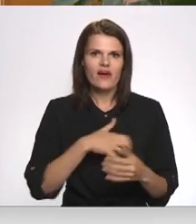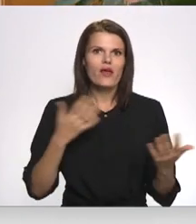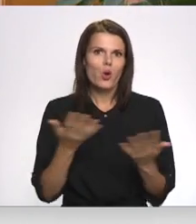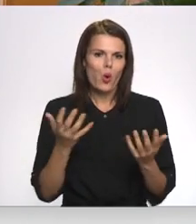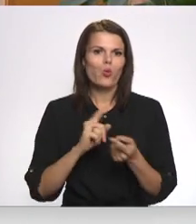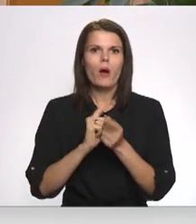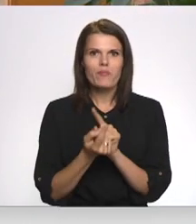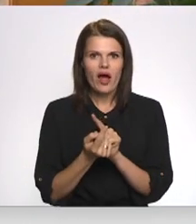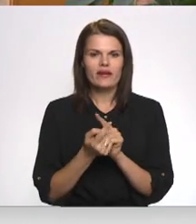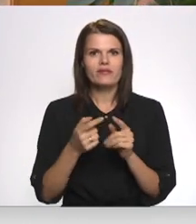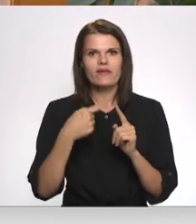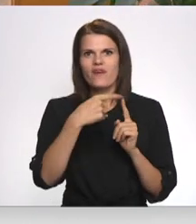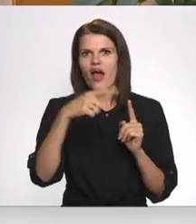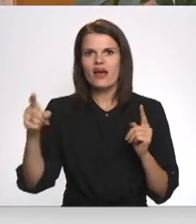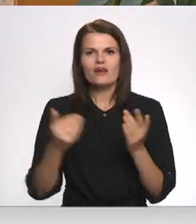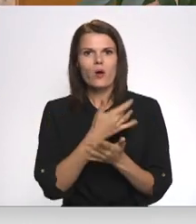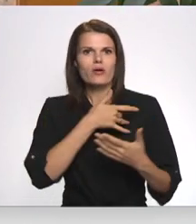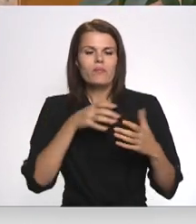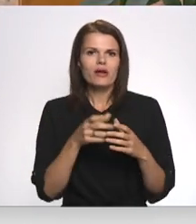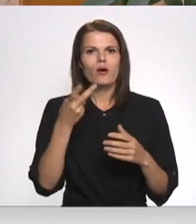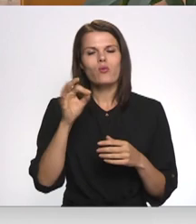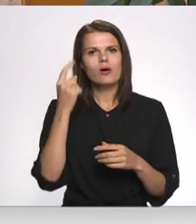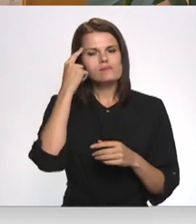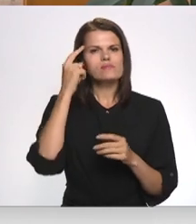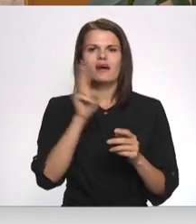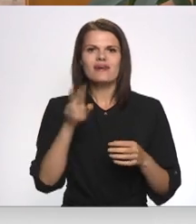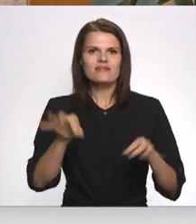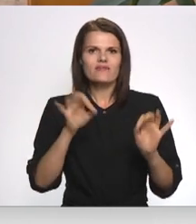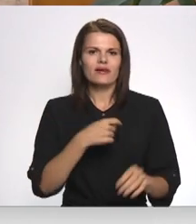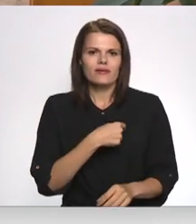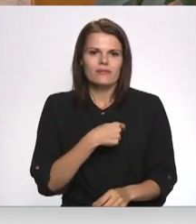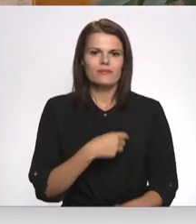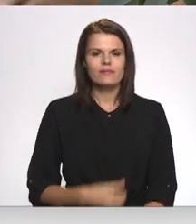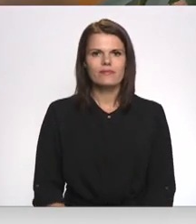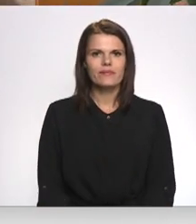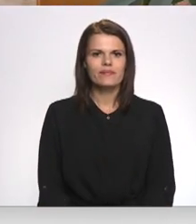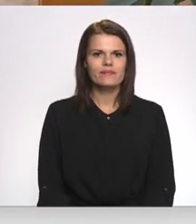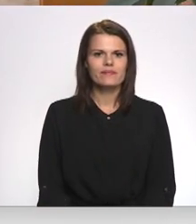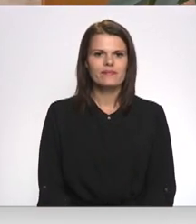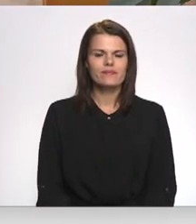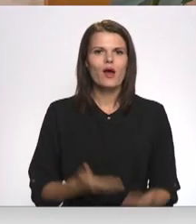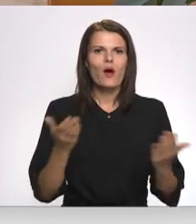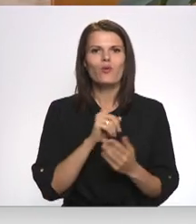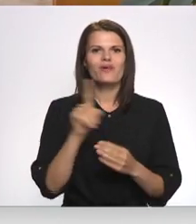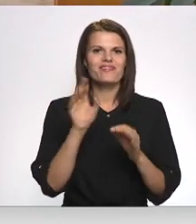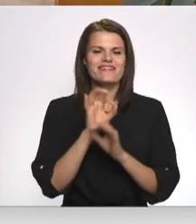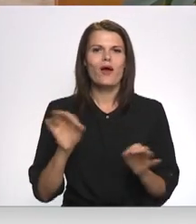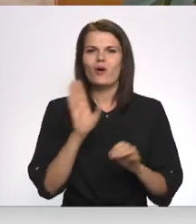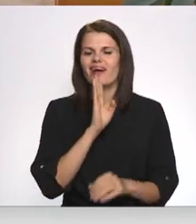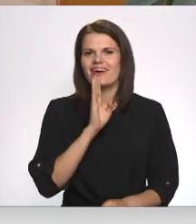mainīt. Vairākas jaunas partijas, ko ņemāt vērā, kas jūs sirdī tuvāks? Kur visjaukākas